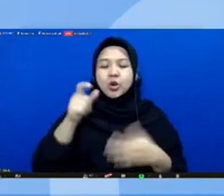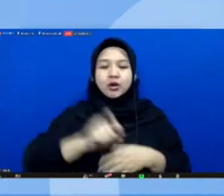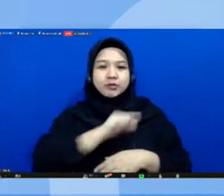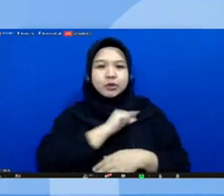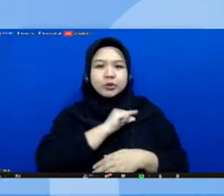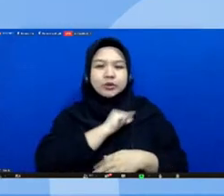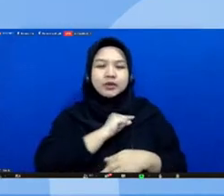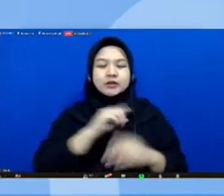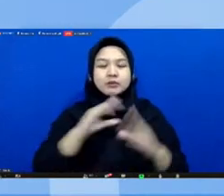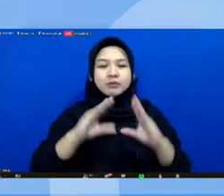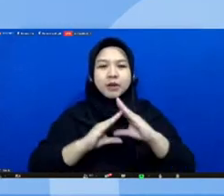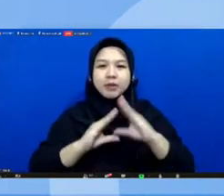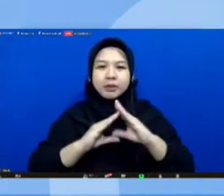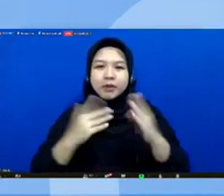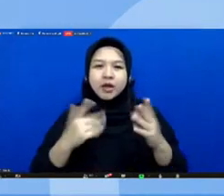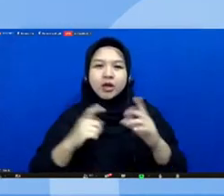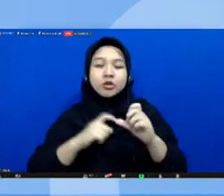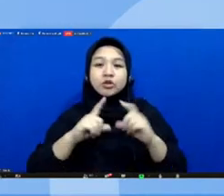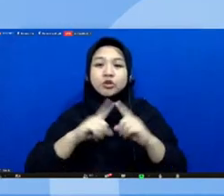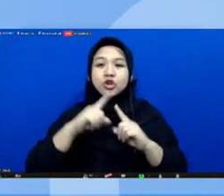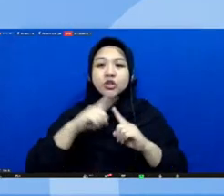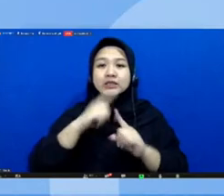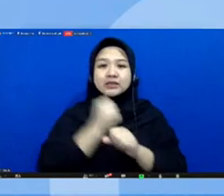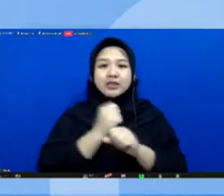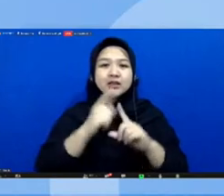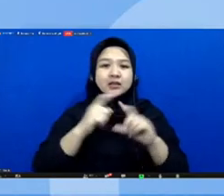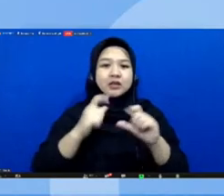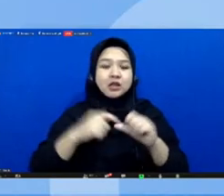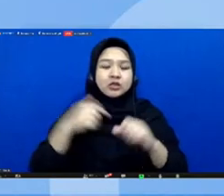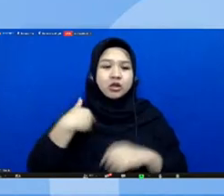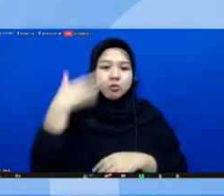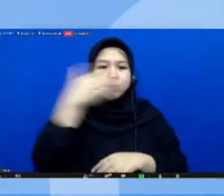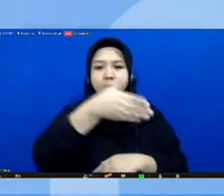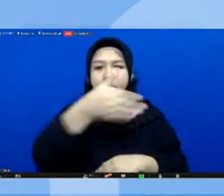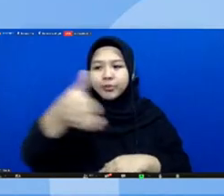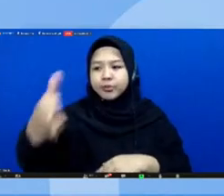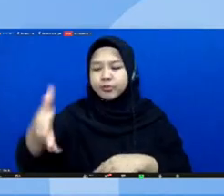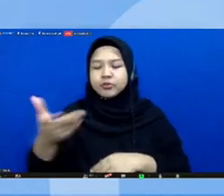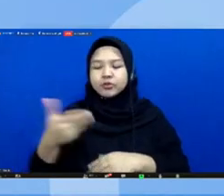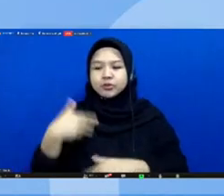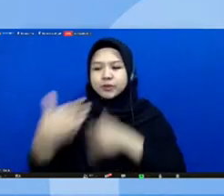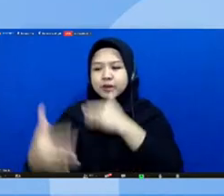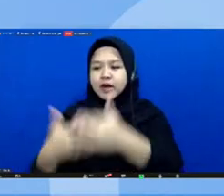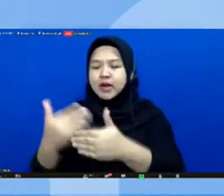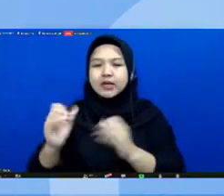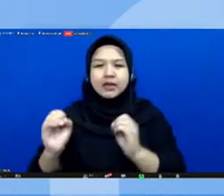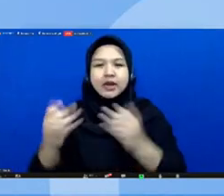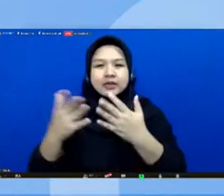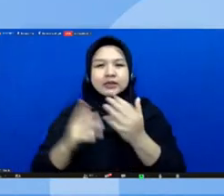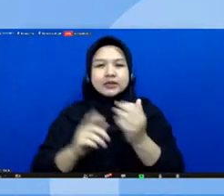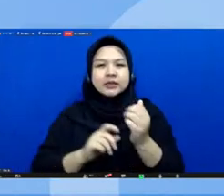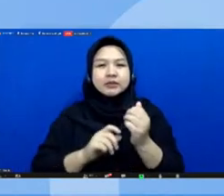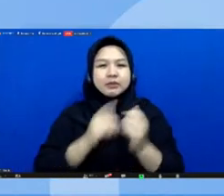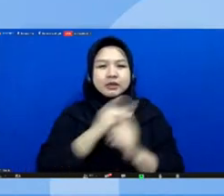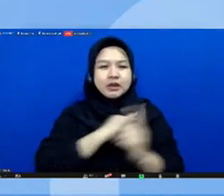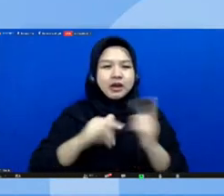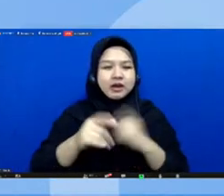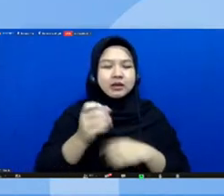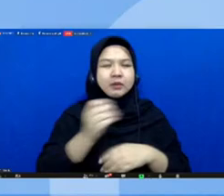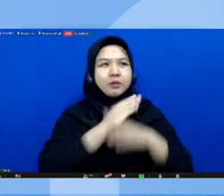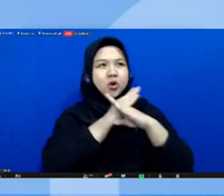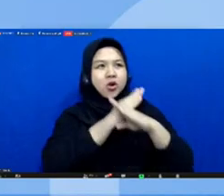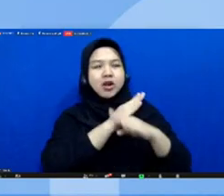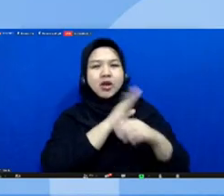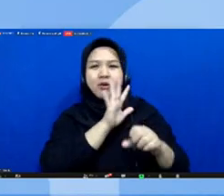dari BNPB atau satgas-satgas lain yang turun untuk menangani reaksi-reaksi masyarakat yang menolak tentang COVID